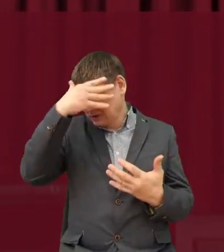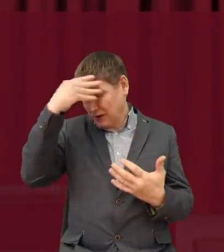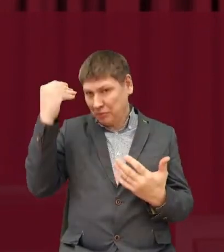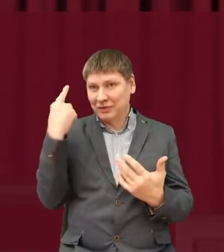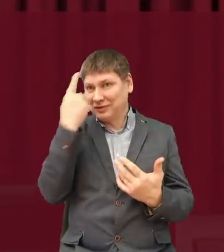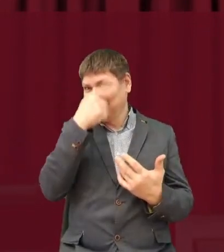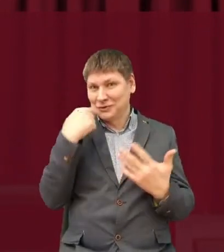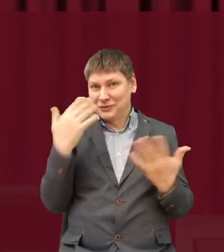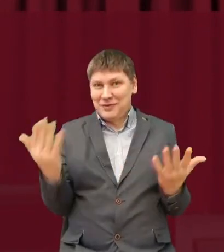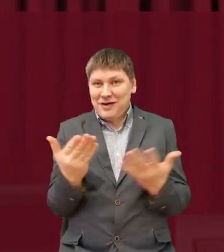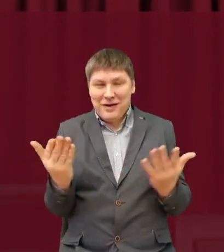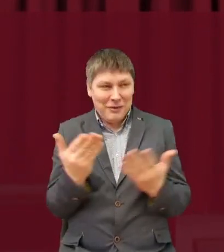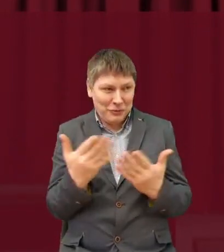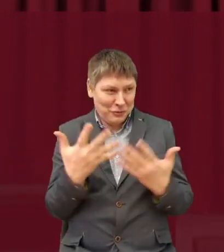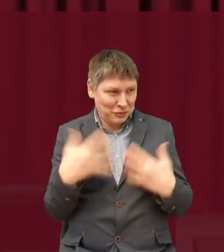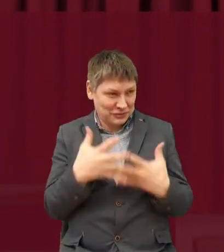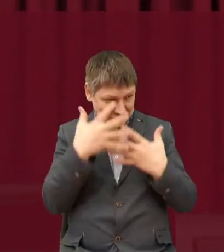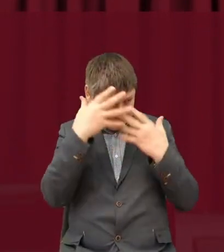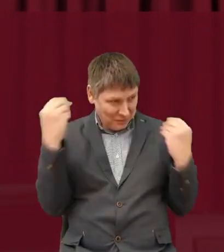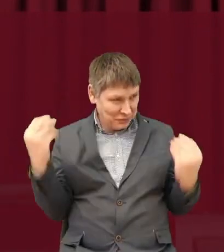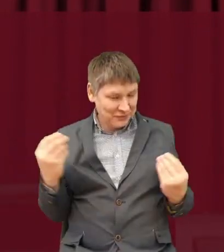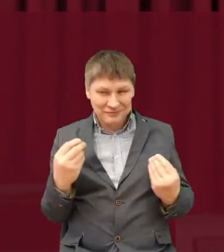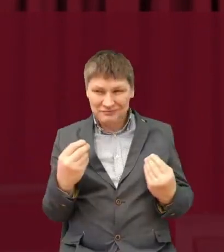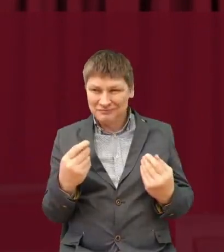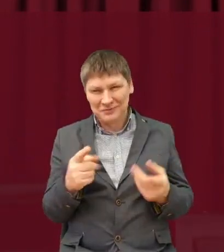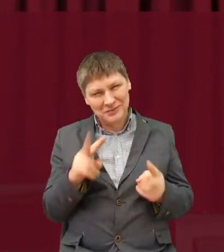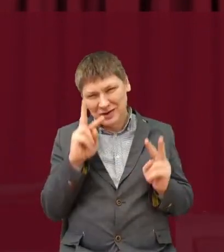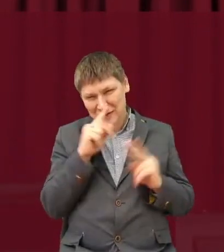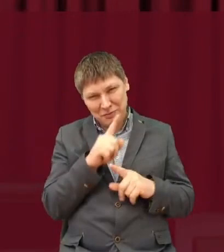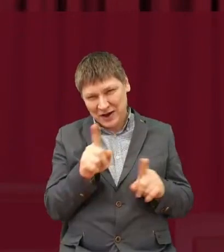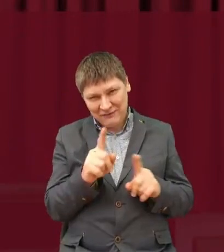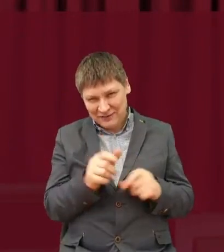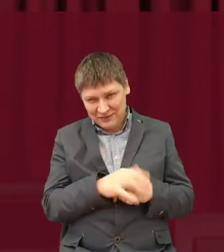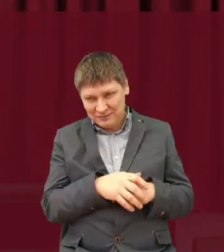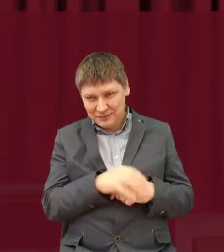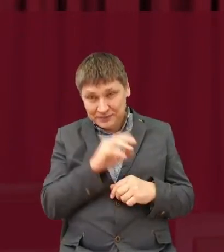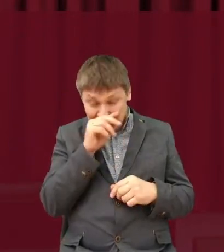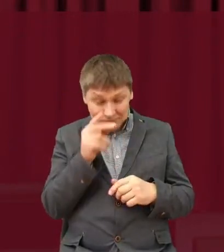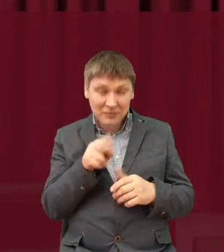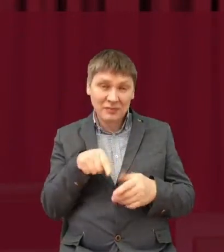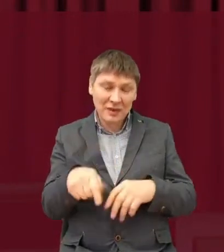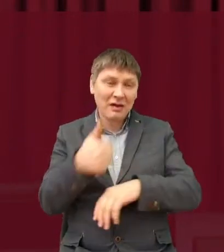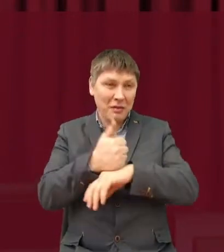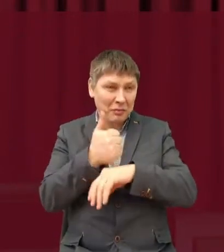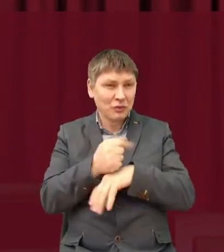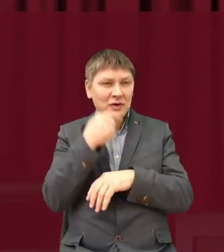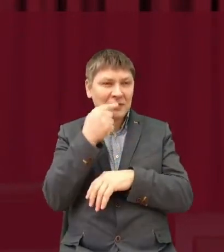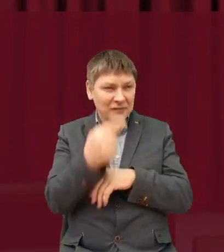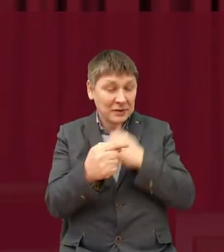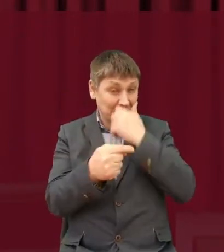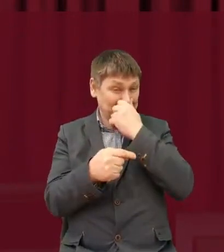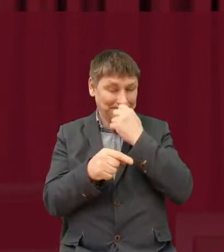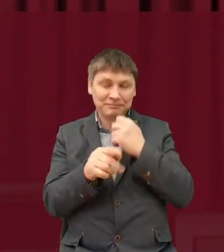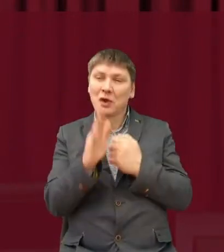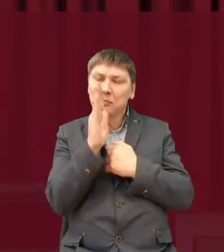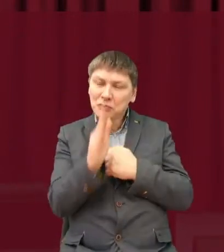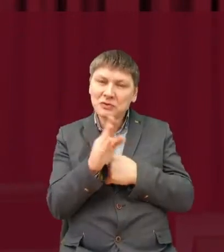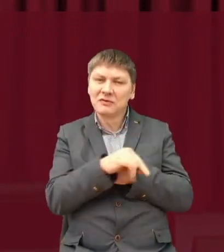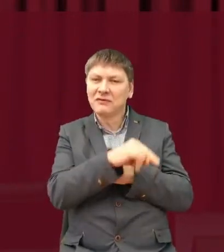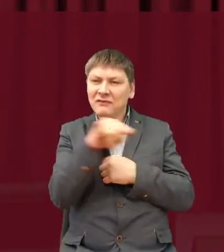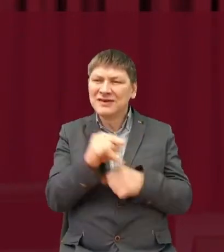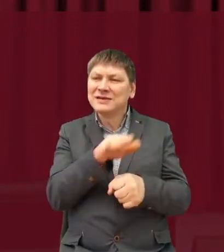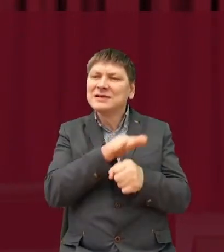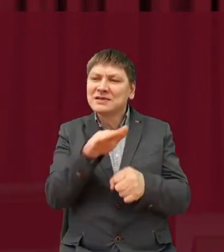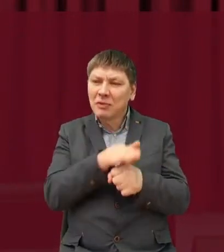тотчас забыл каков он Апостол говорит нам Будьте исполнители